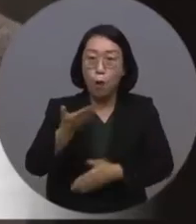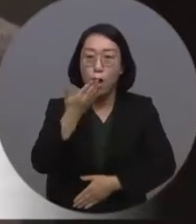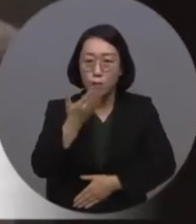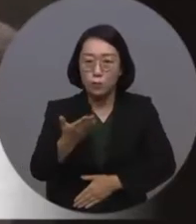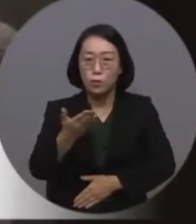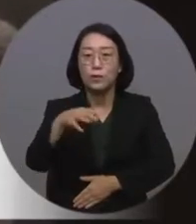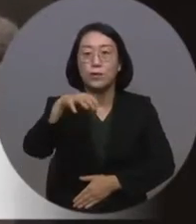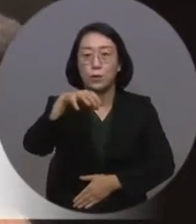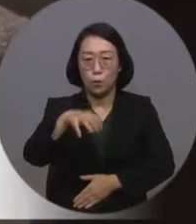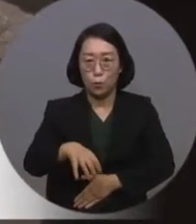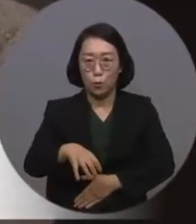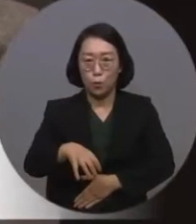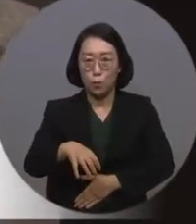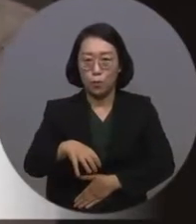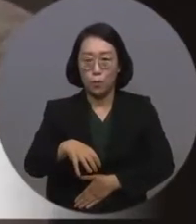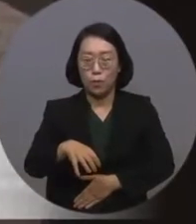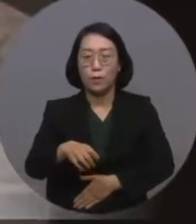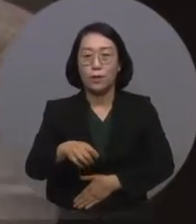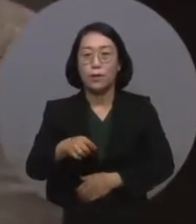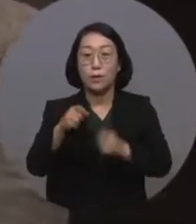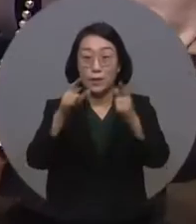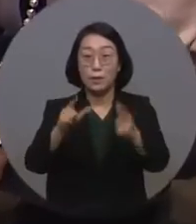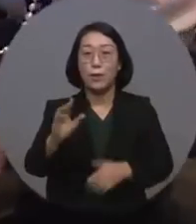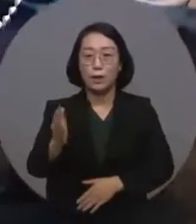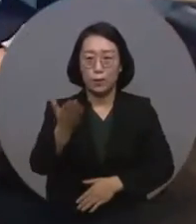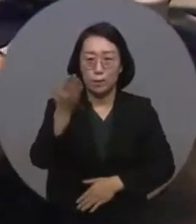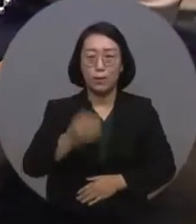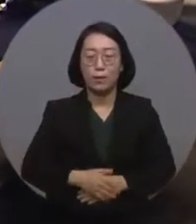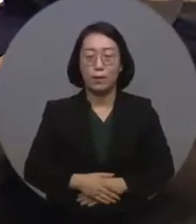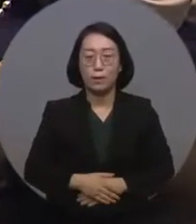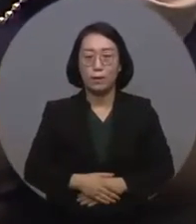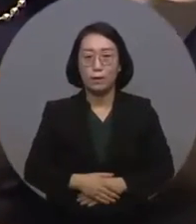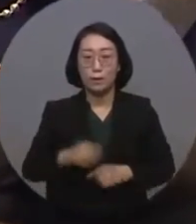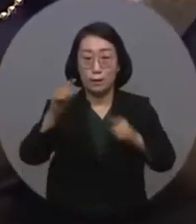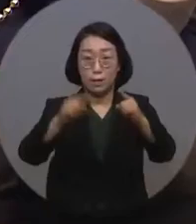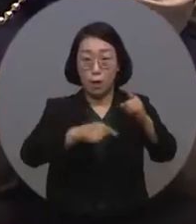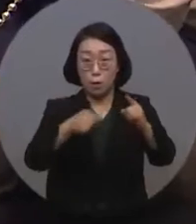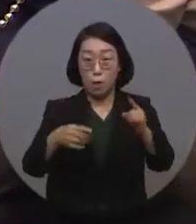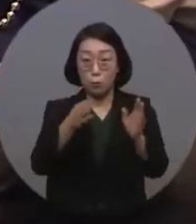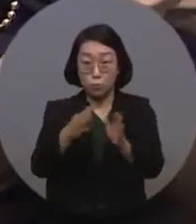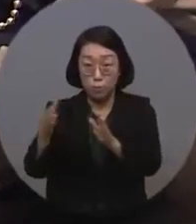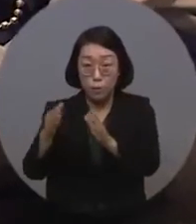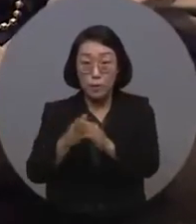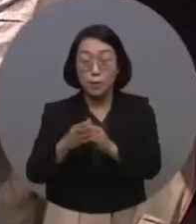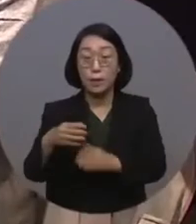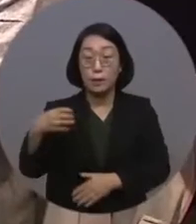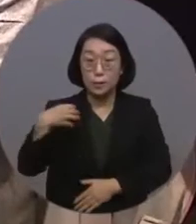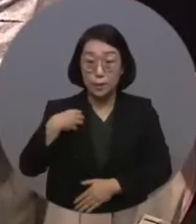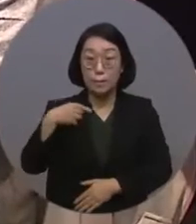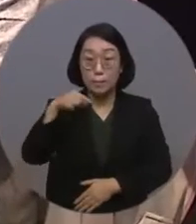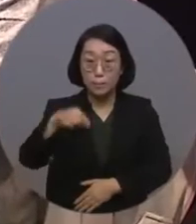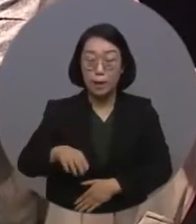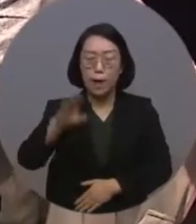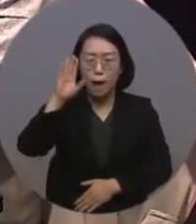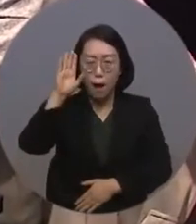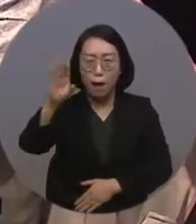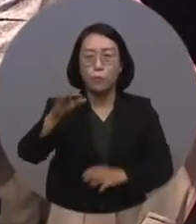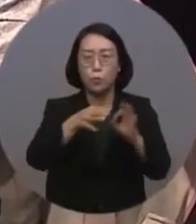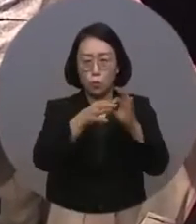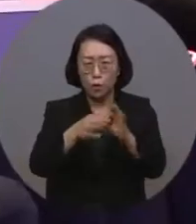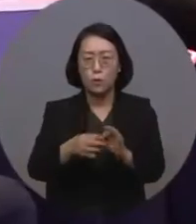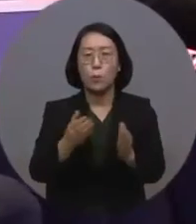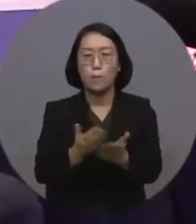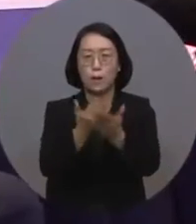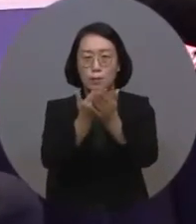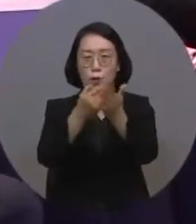수 있는 이런 계기도 있기 때문에 대회를 주최한 한국장애인재활협회는 앞으로 발전된